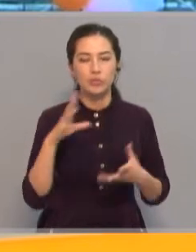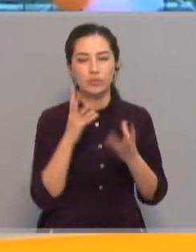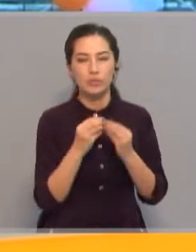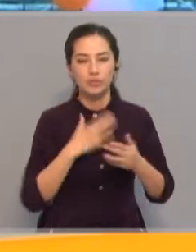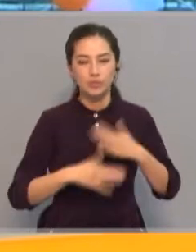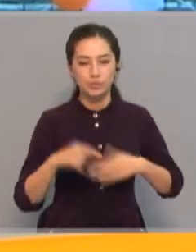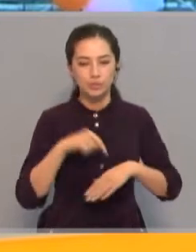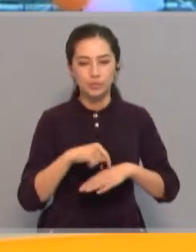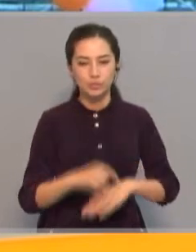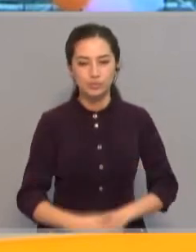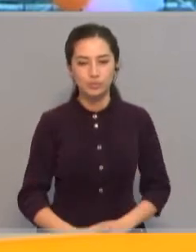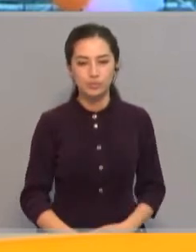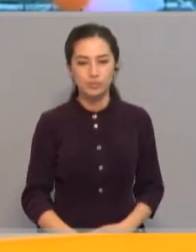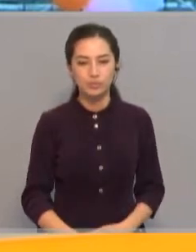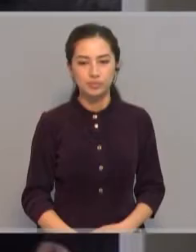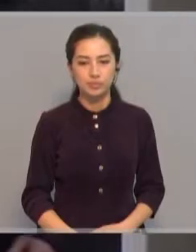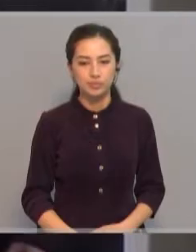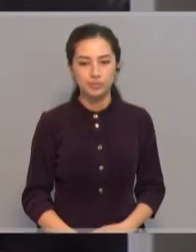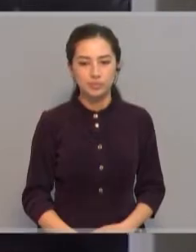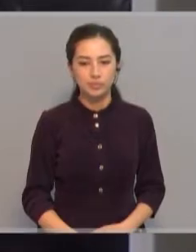қуаныш қатар орын алды.